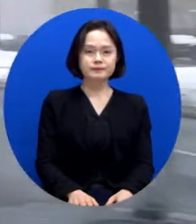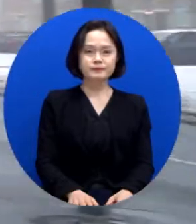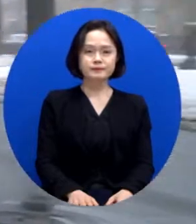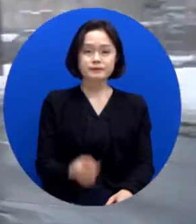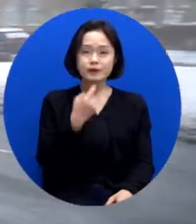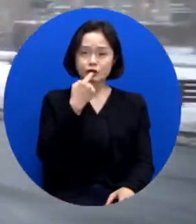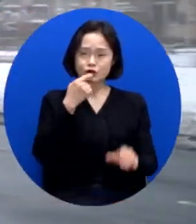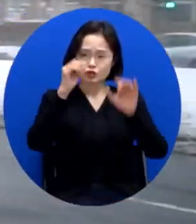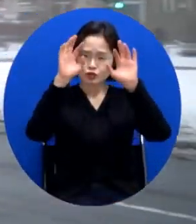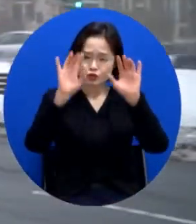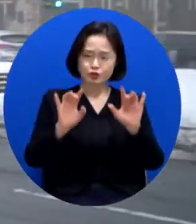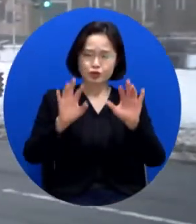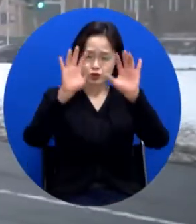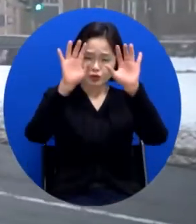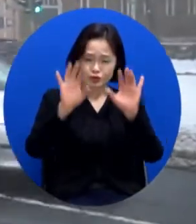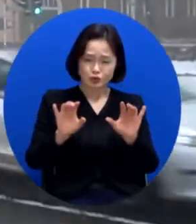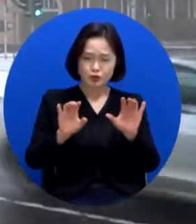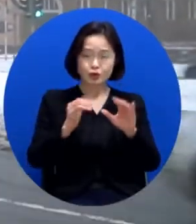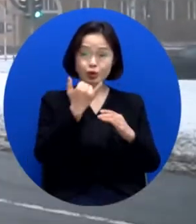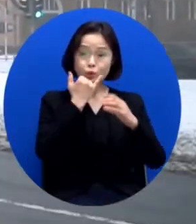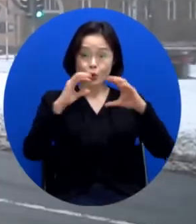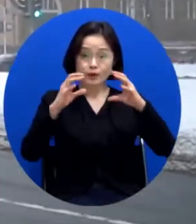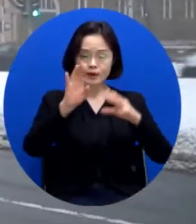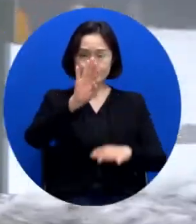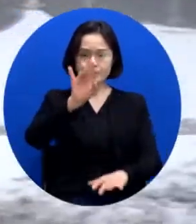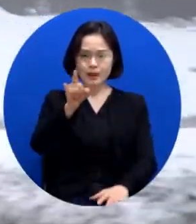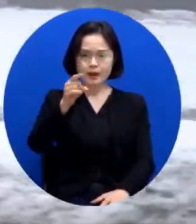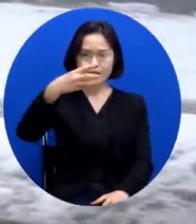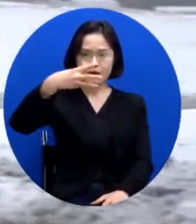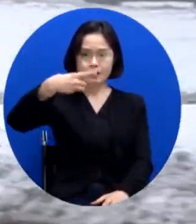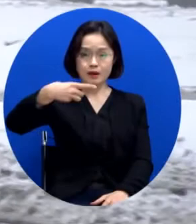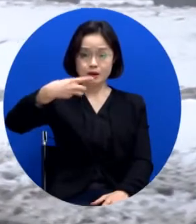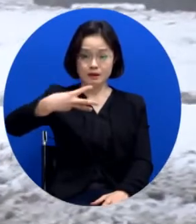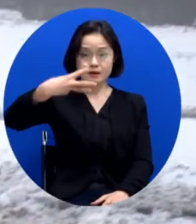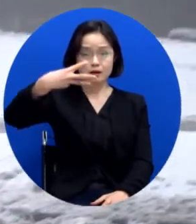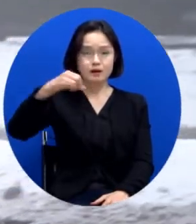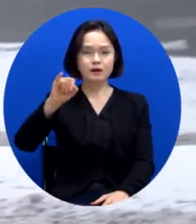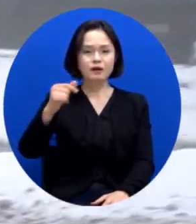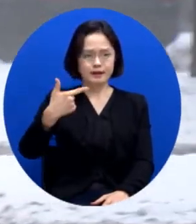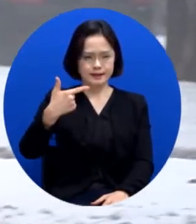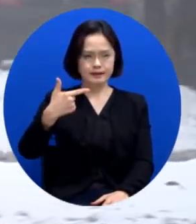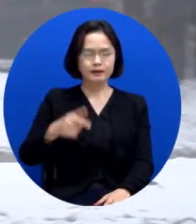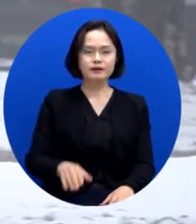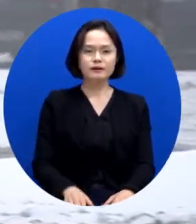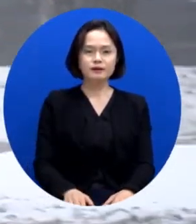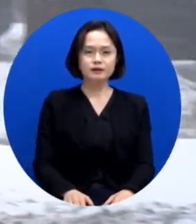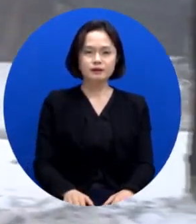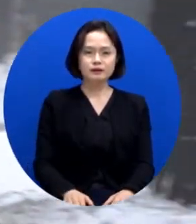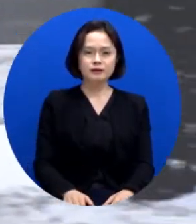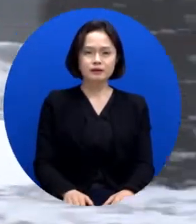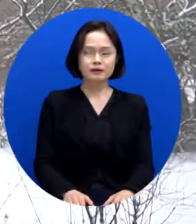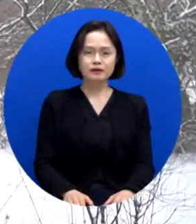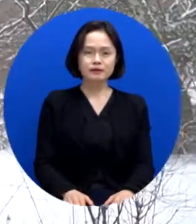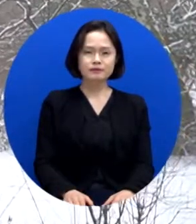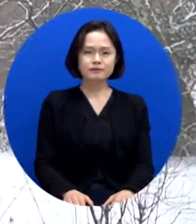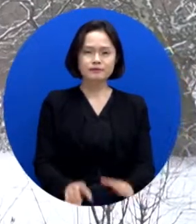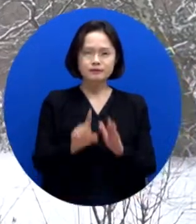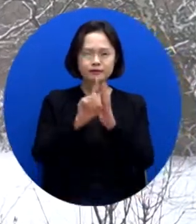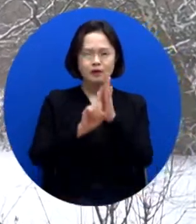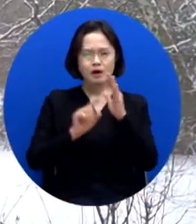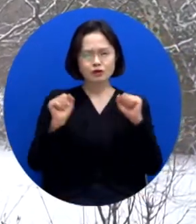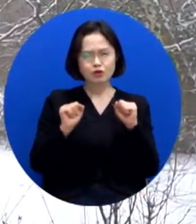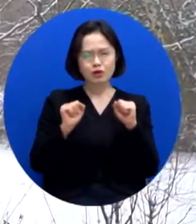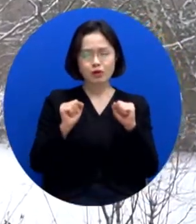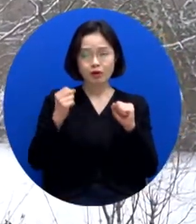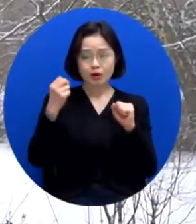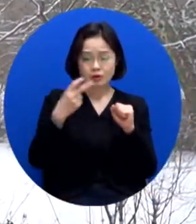며칠간 내린 폭설로 도시 전체가 하얗게 변해버린 베를린. 꽁꽁 얼어버린 날씨만큼이나 시민들의 마음을 차갑게 만드는